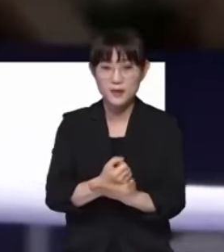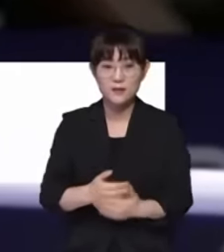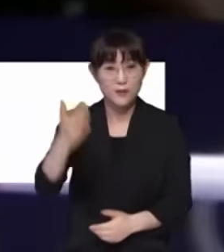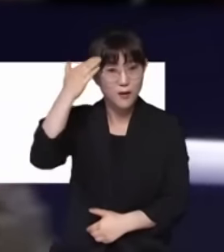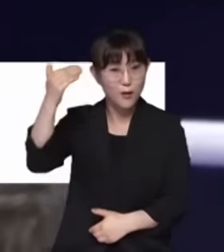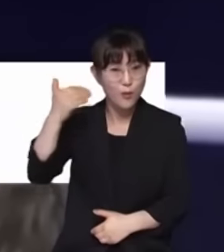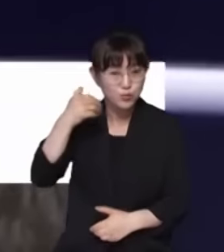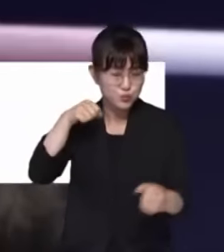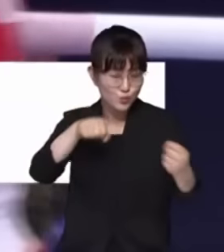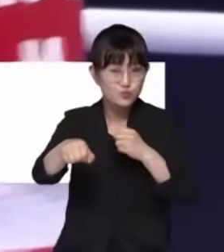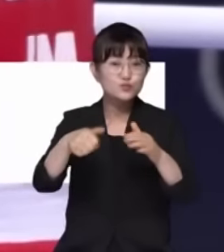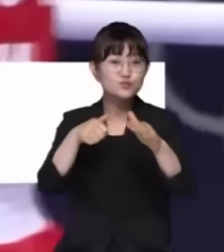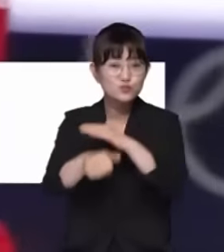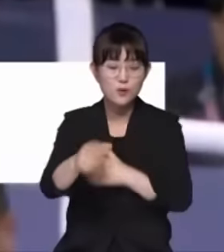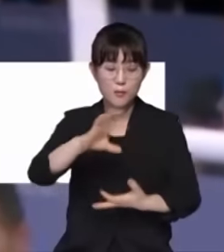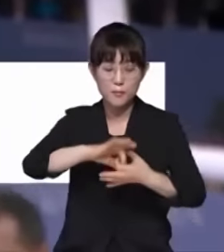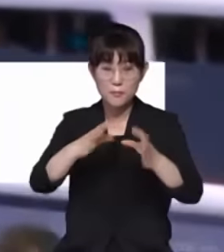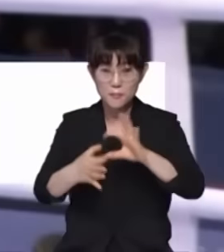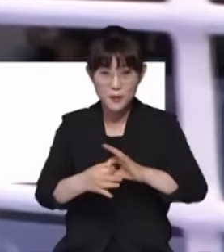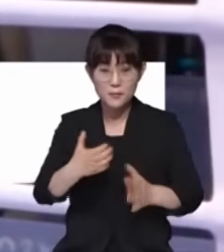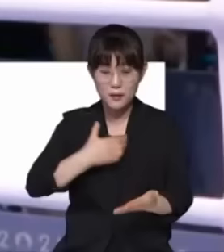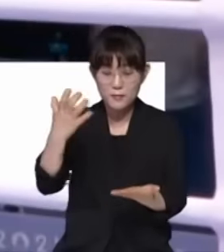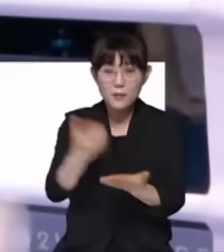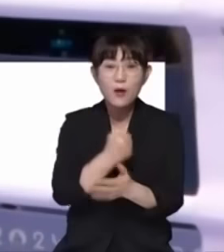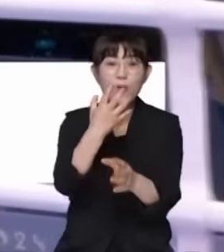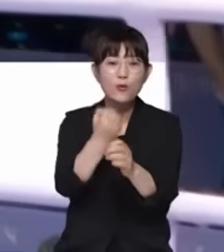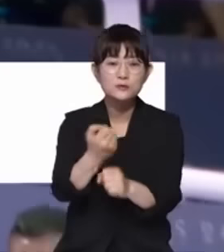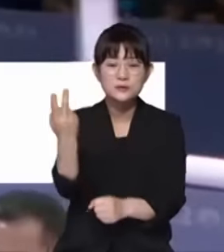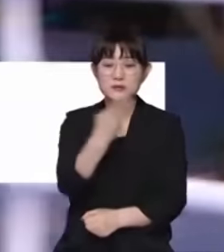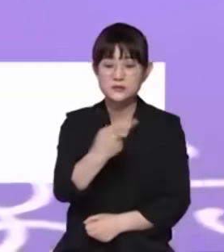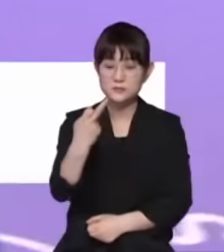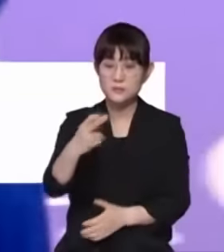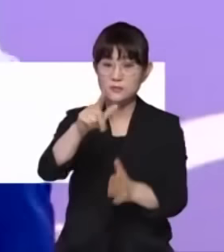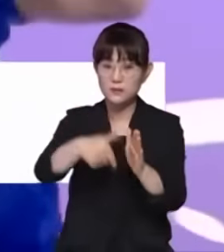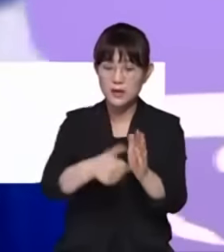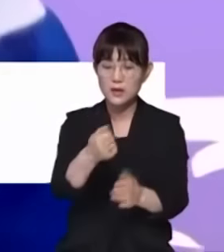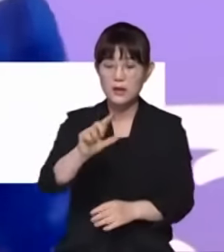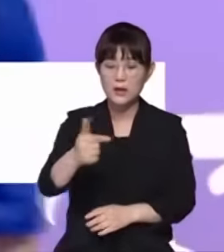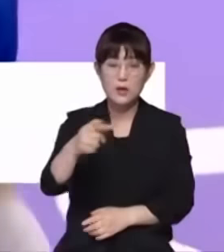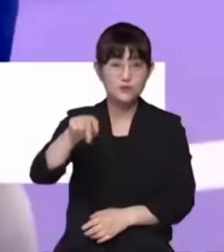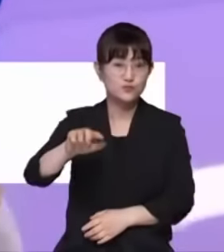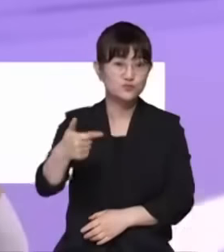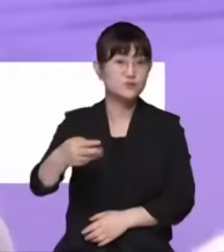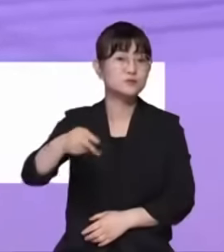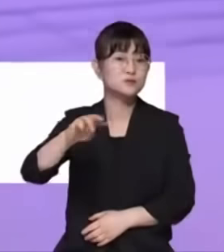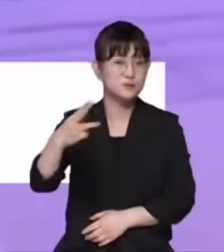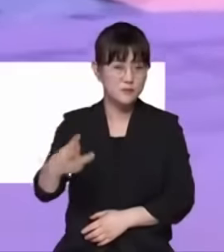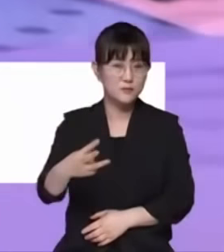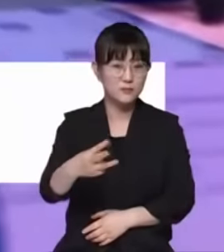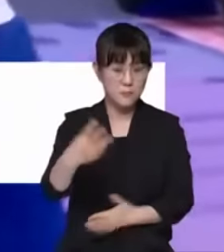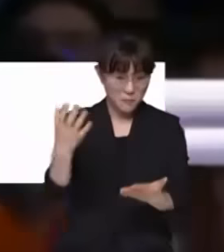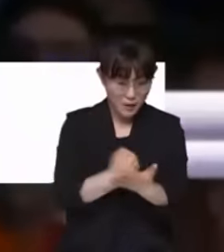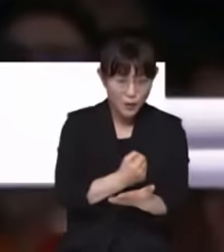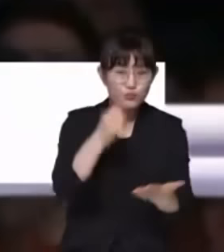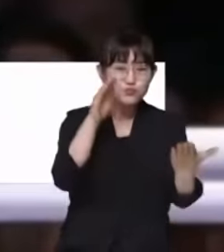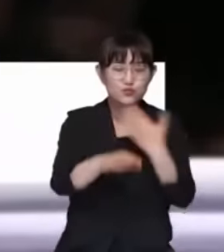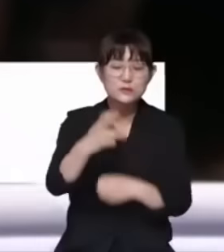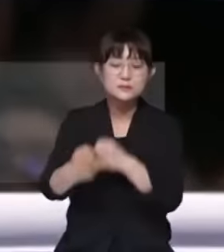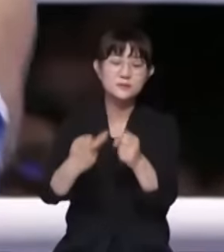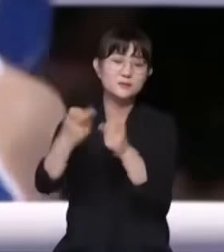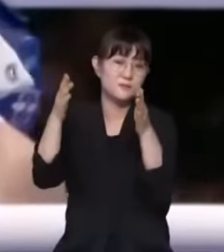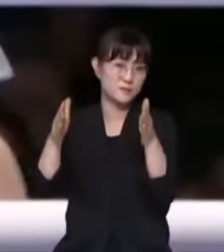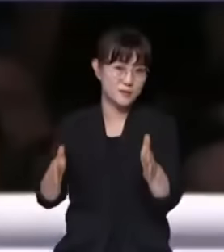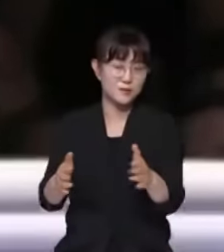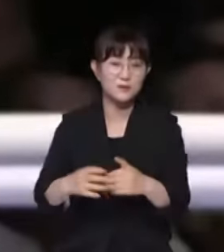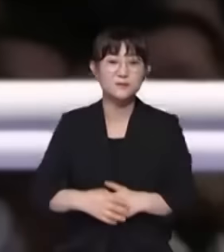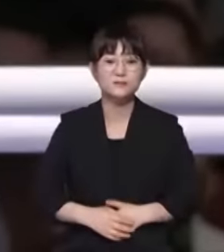한국 복싱 선수가 올림픽 메달을 딴 건 한순철의 2012년 런던 남자 60kg급 이후 12년 만입니다.